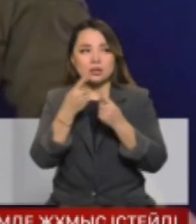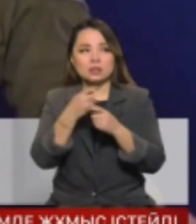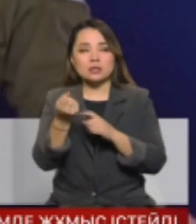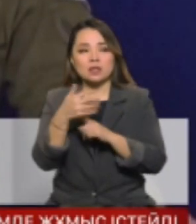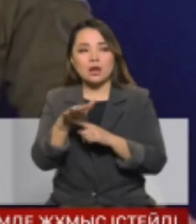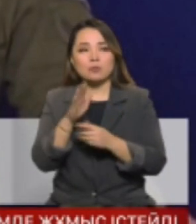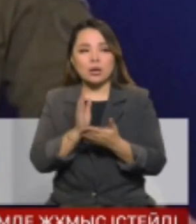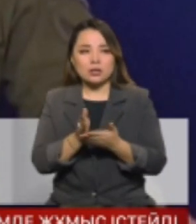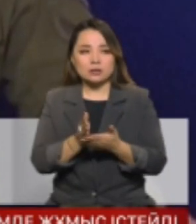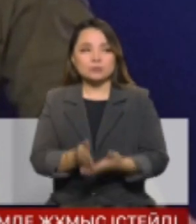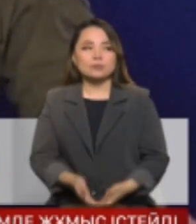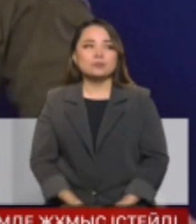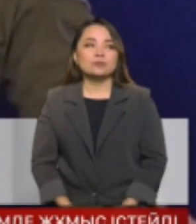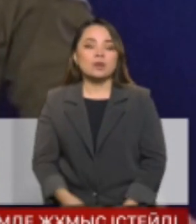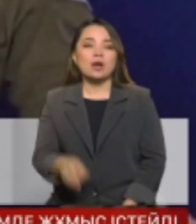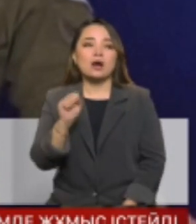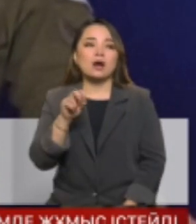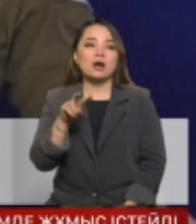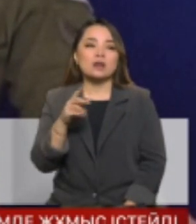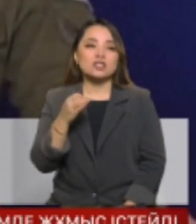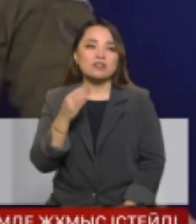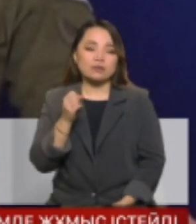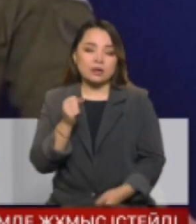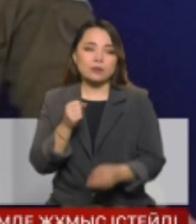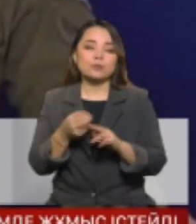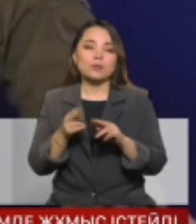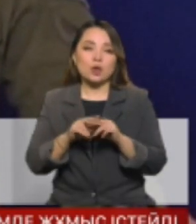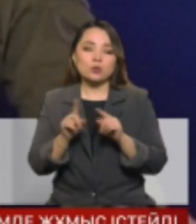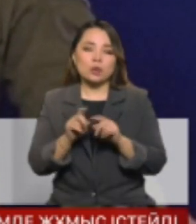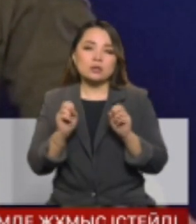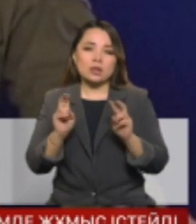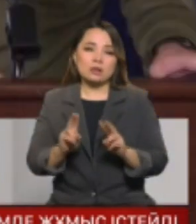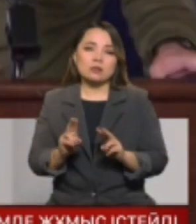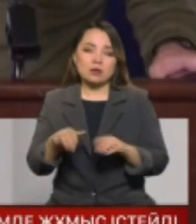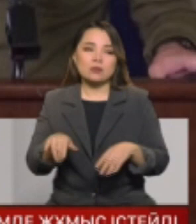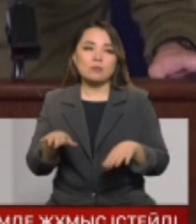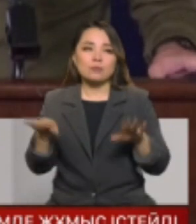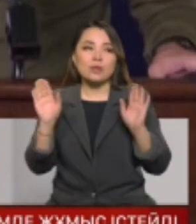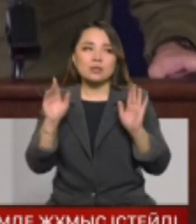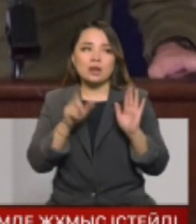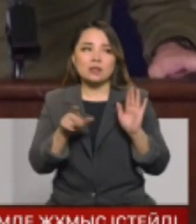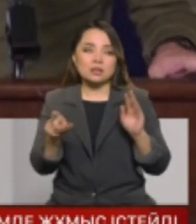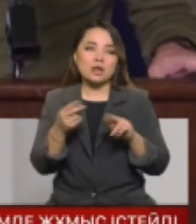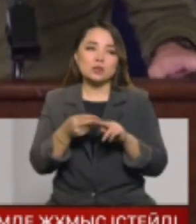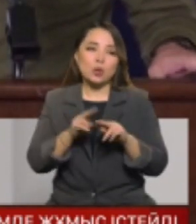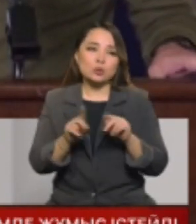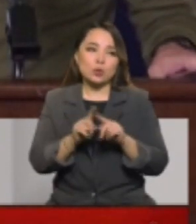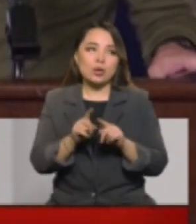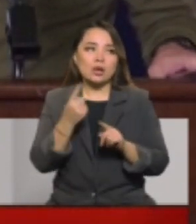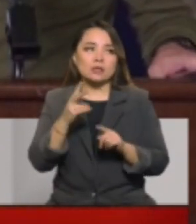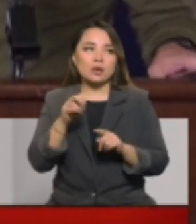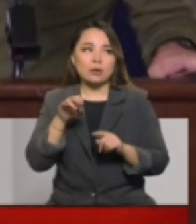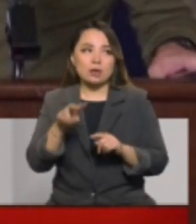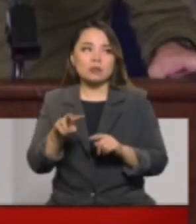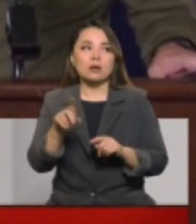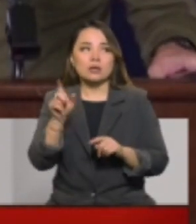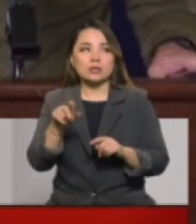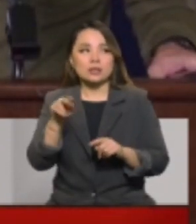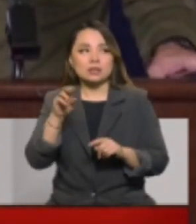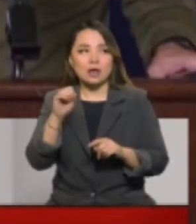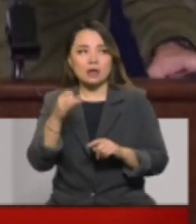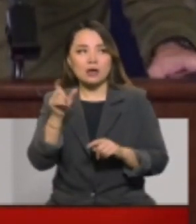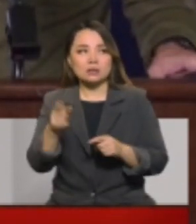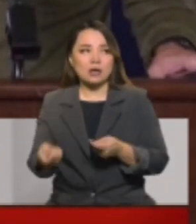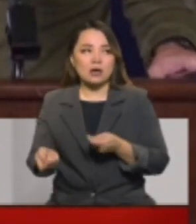жариялады. Әш-Шифадан кепілдегілерге қатысты қосымша ақпарат жинадық. Мына бейне жазбада бір непалдық, бір тай азаматы